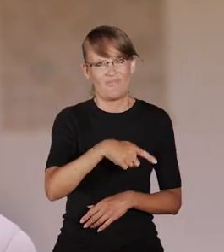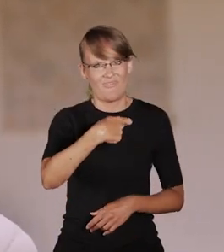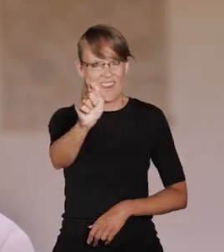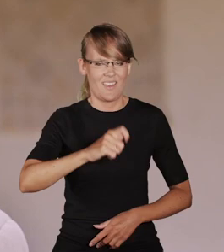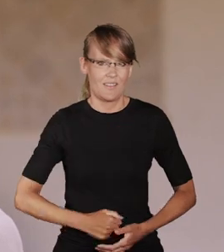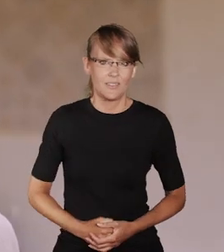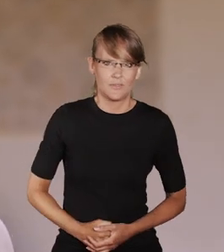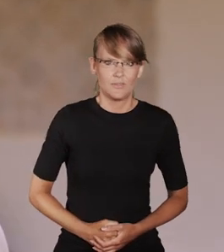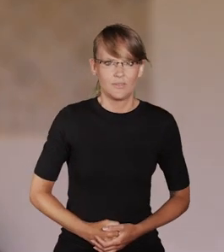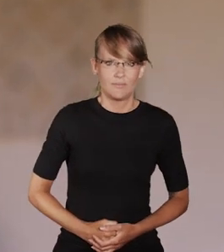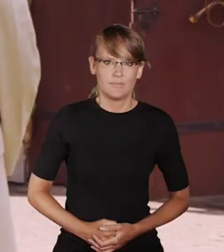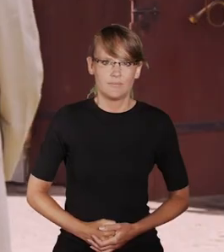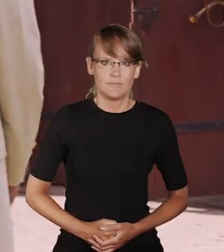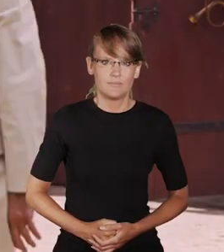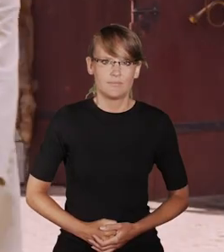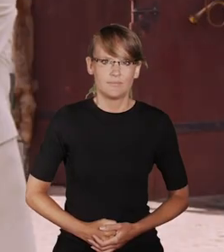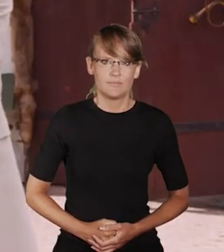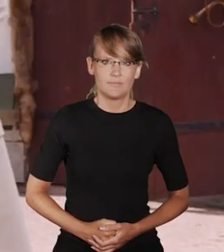Słowo uczciwości, pierwszy raz w życiu taką widzę.